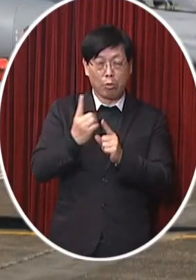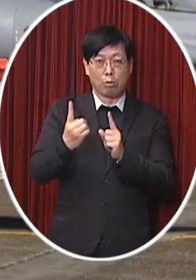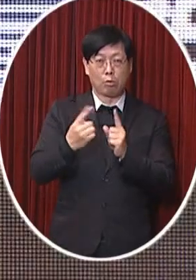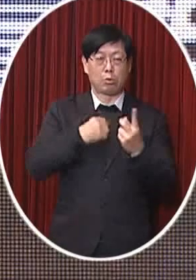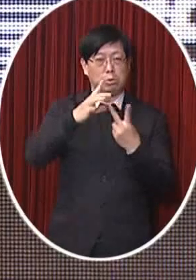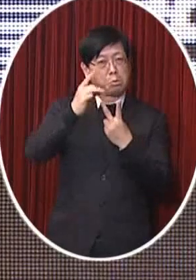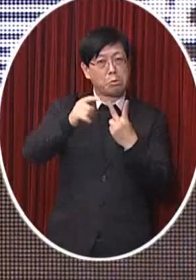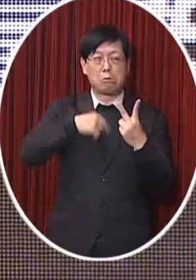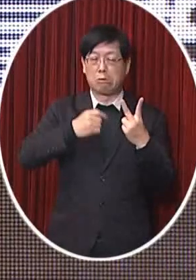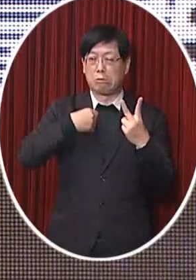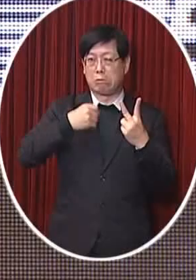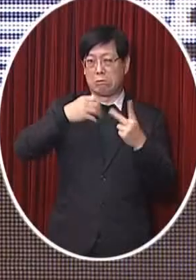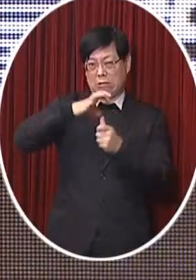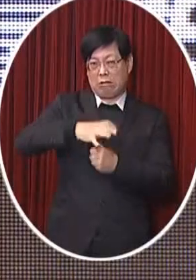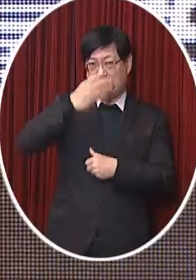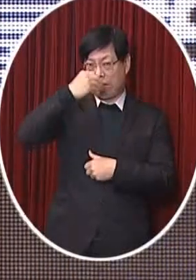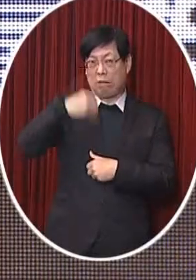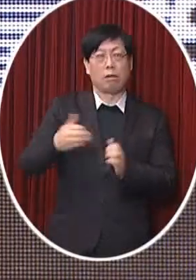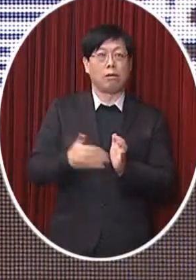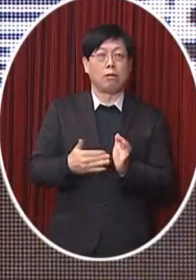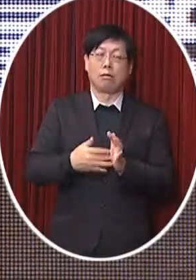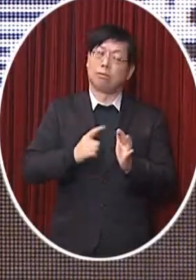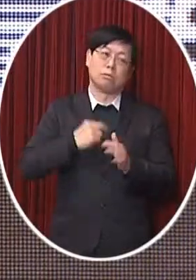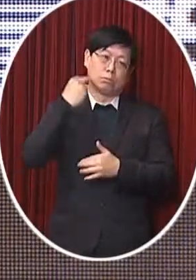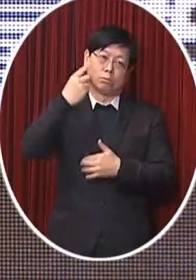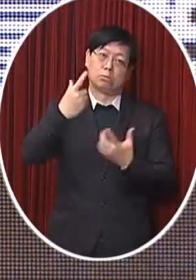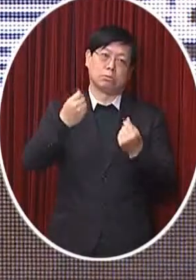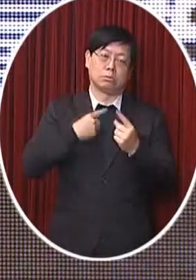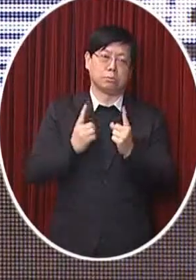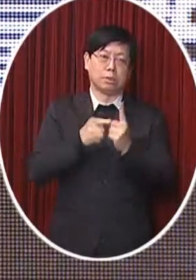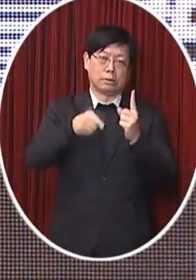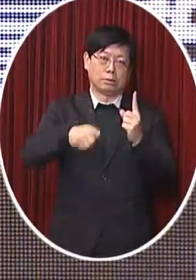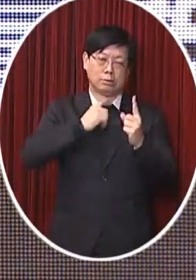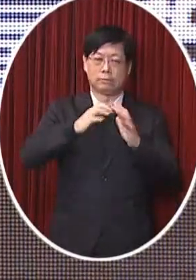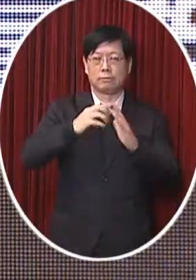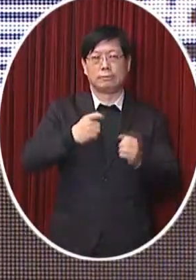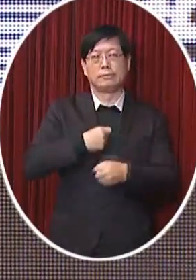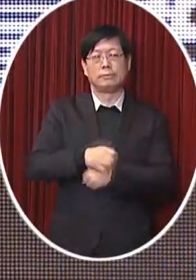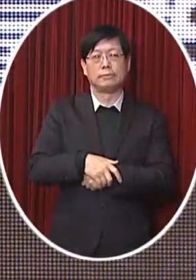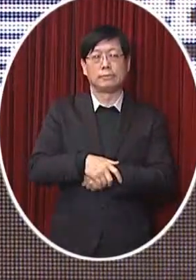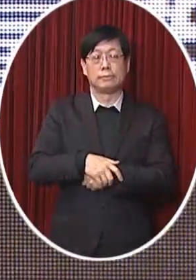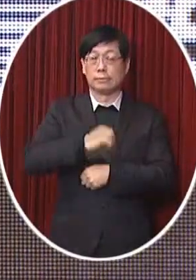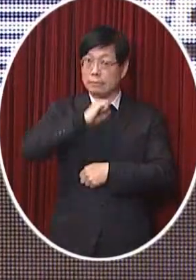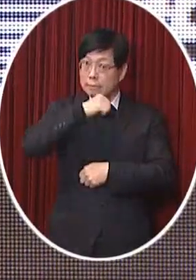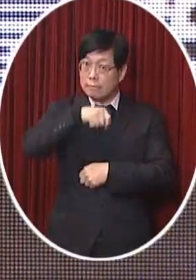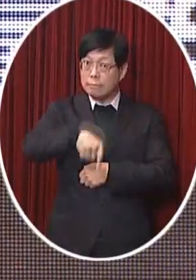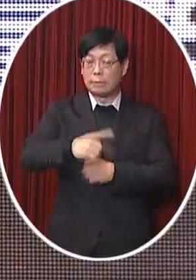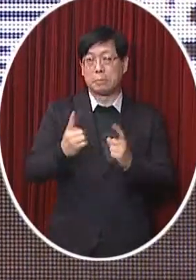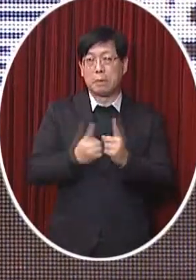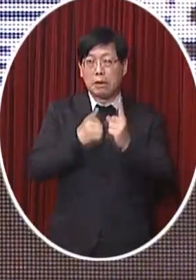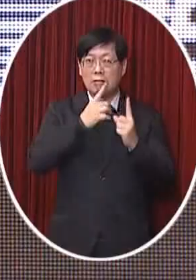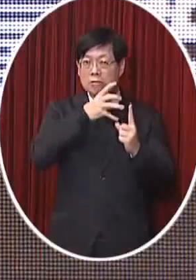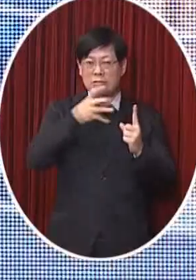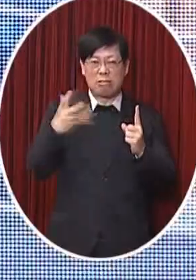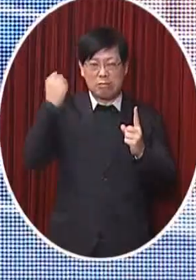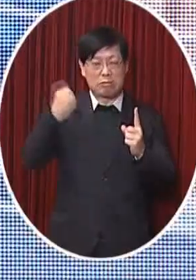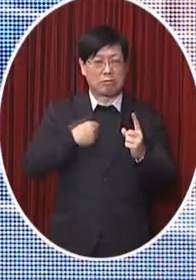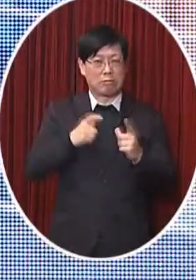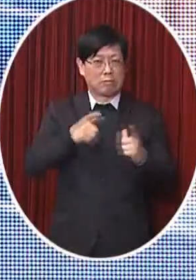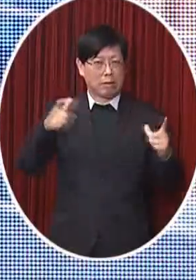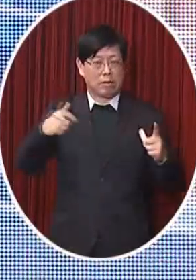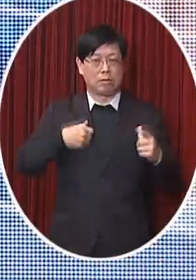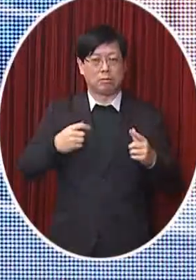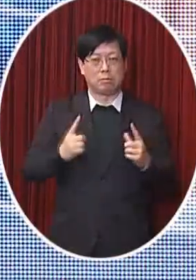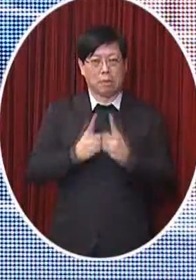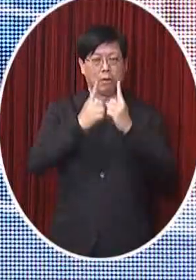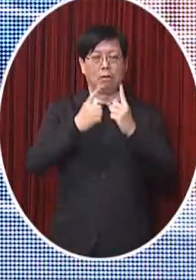辱，但屈辱过后，我们还是得面对战争。而台湾就处在威权主义扩张的第一